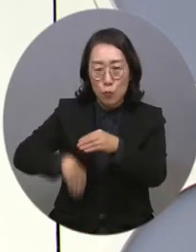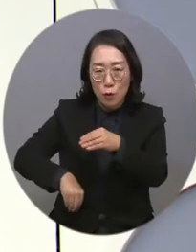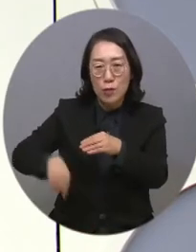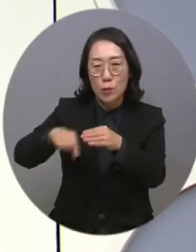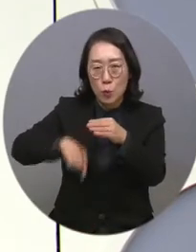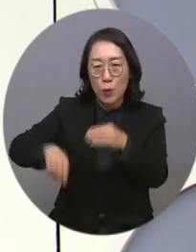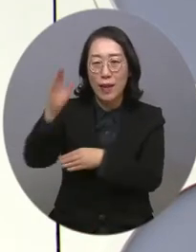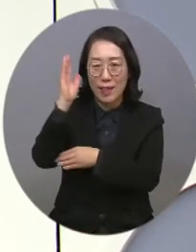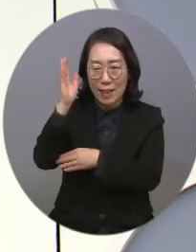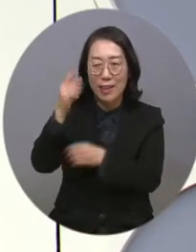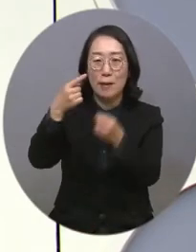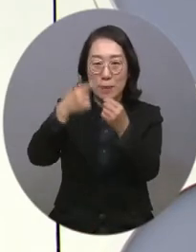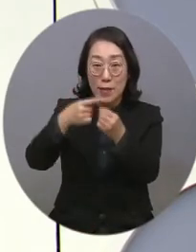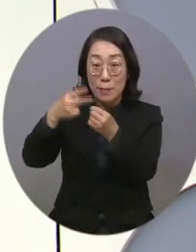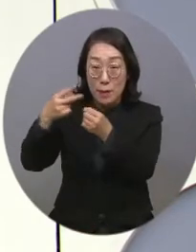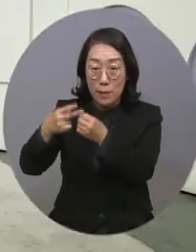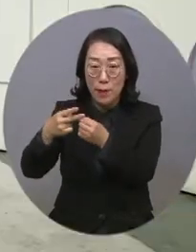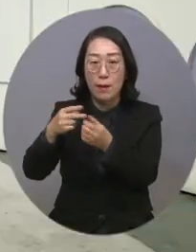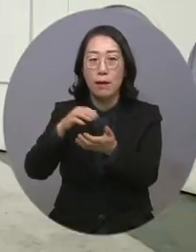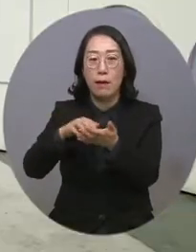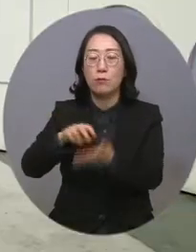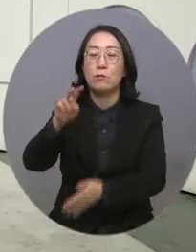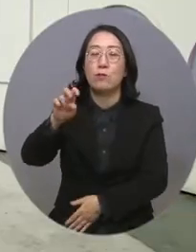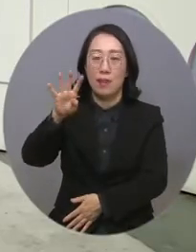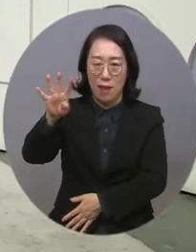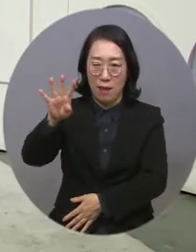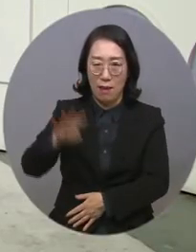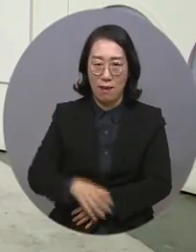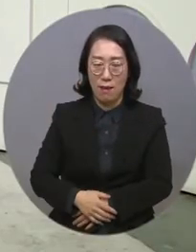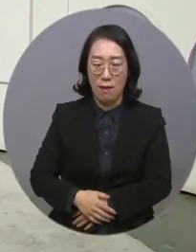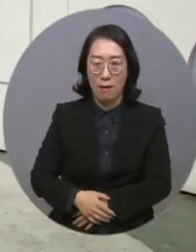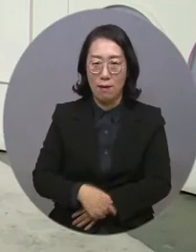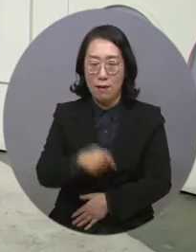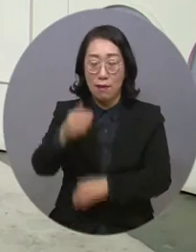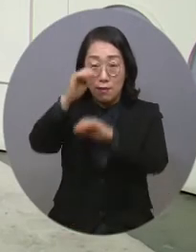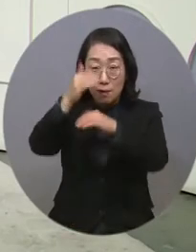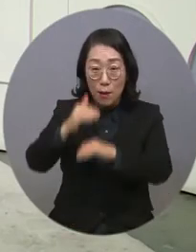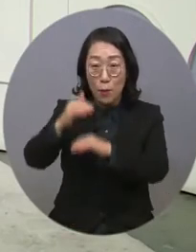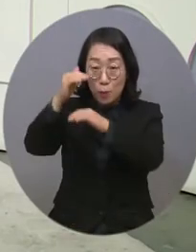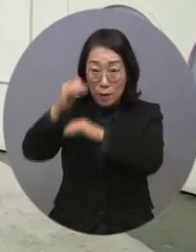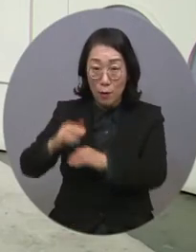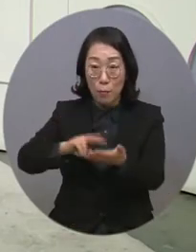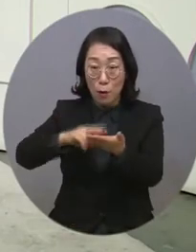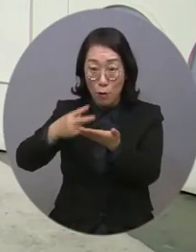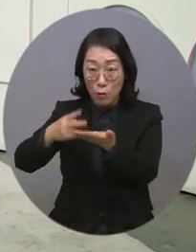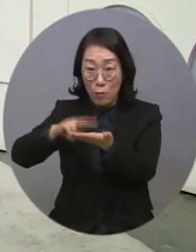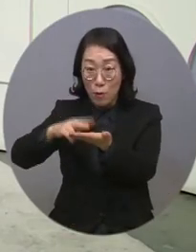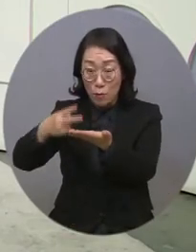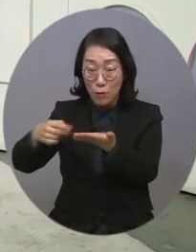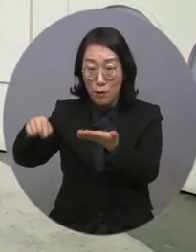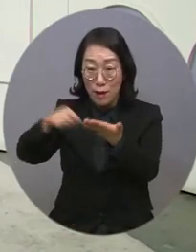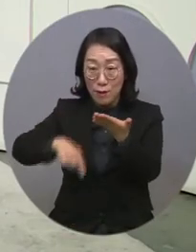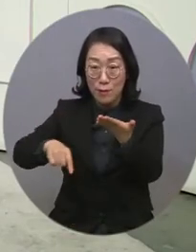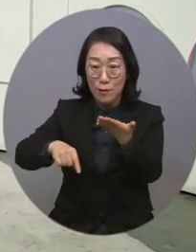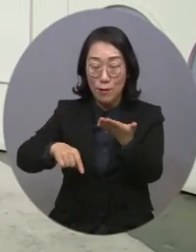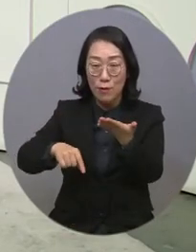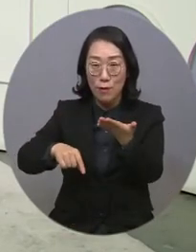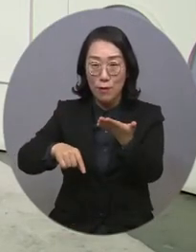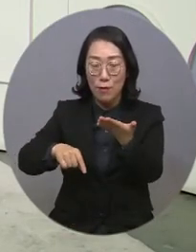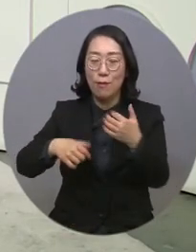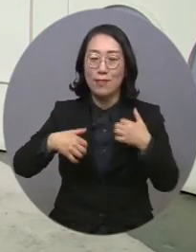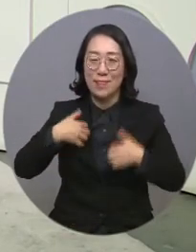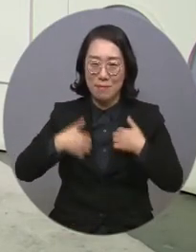이런 단편집을 냈습니다. 24개씩. 그것이 또 상당히 그 제 번역 20여권 중에서 가장 인상적인 그런